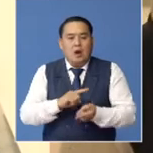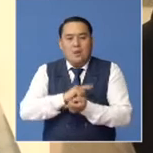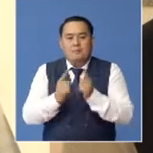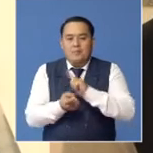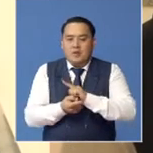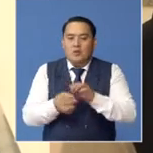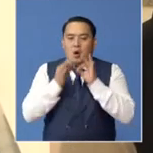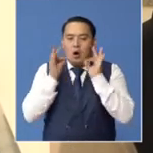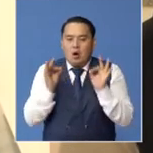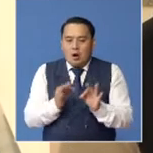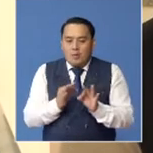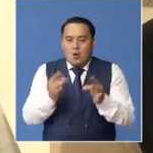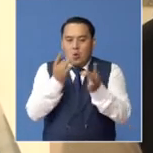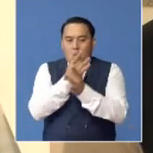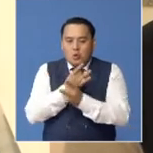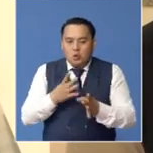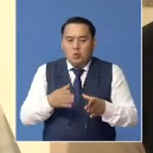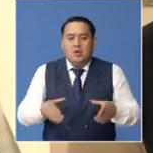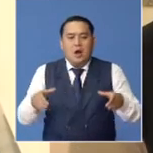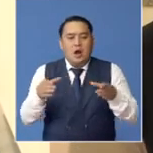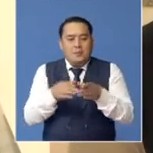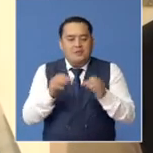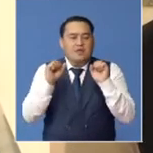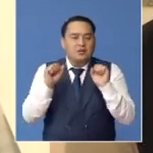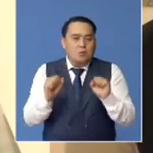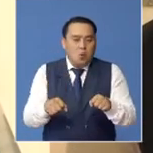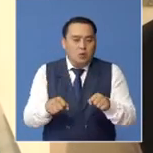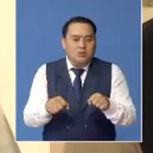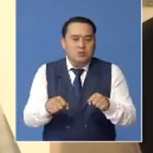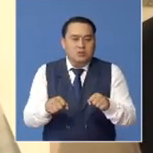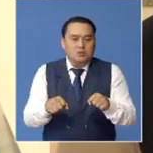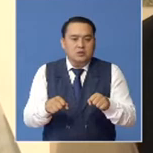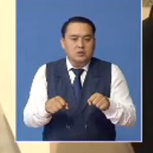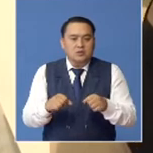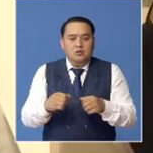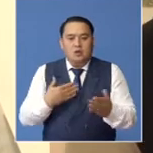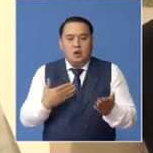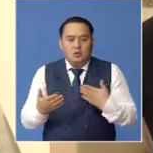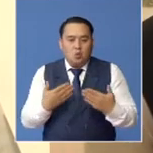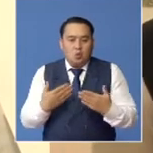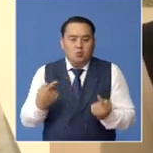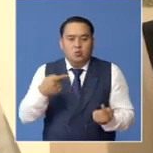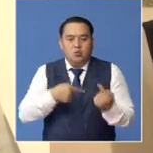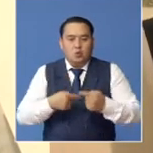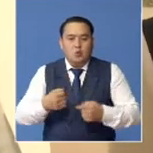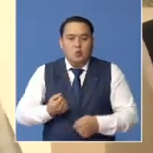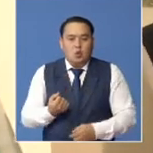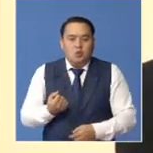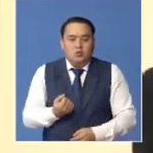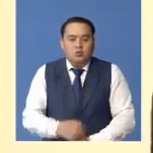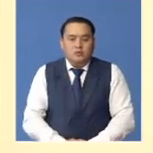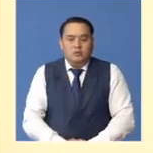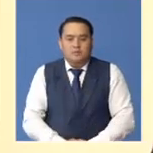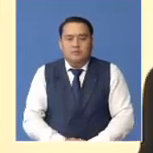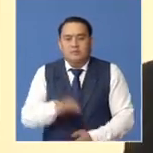опытом деятельности этнокультурных объединений и возможность построения дружеских отношений между молодежью двух регионов.